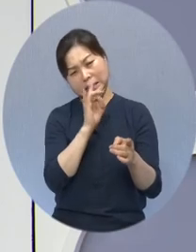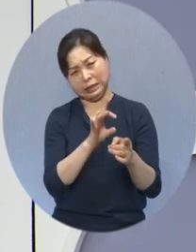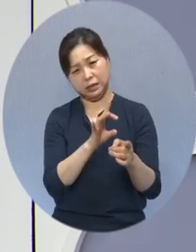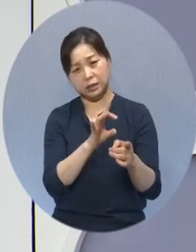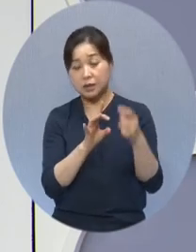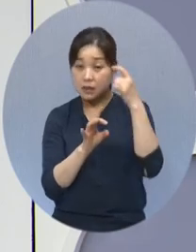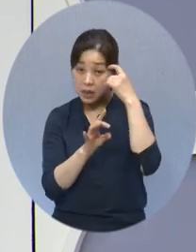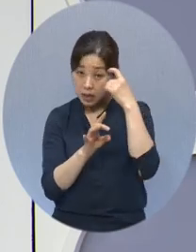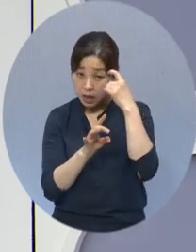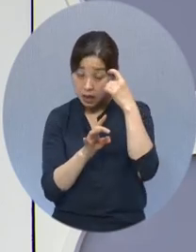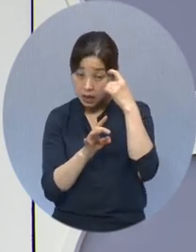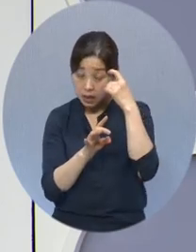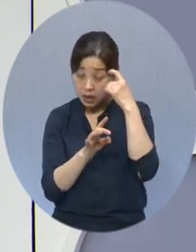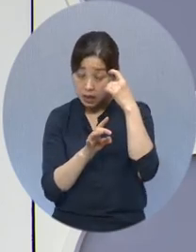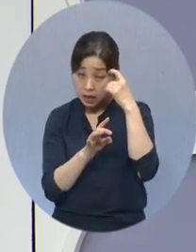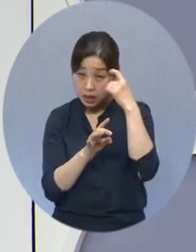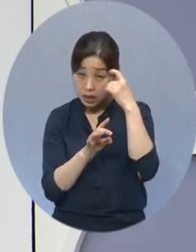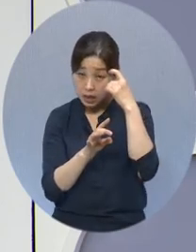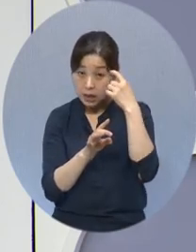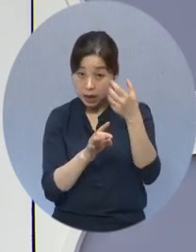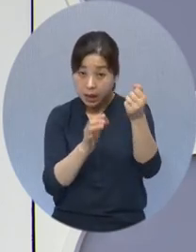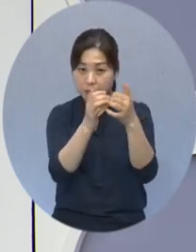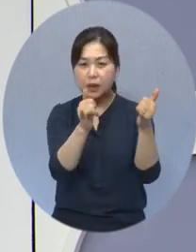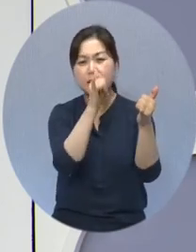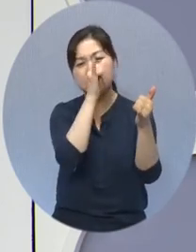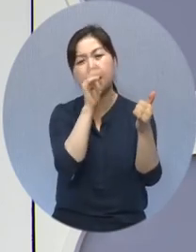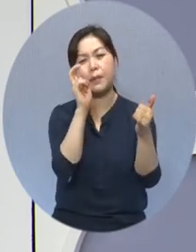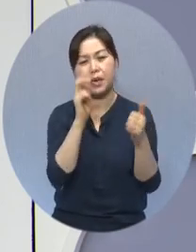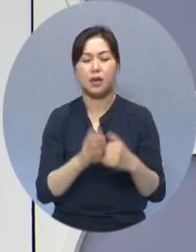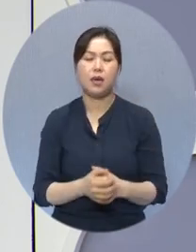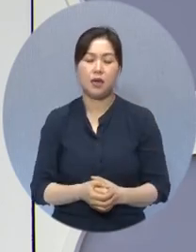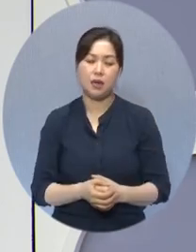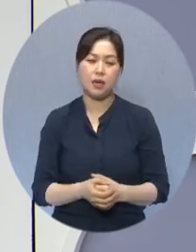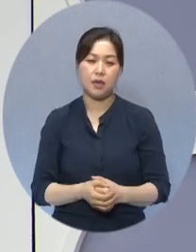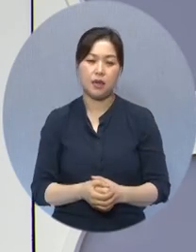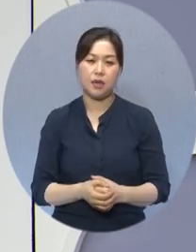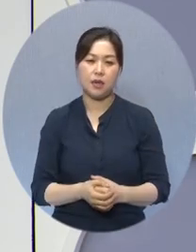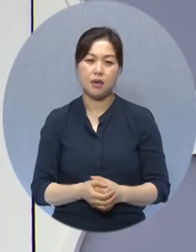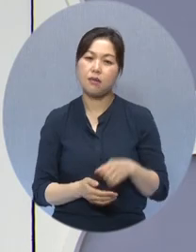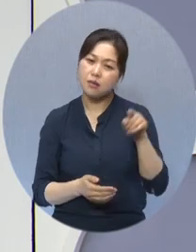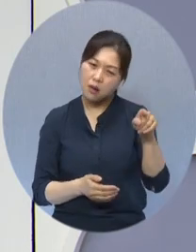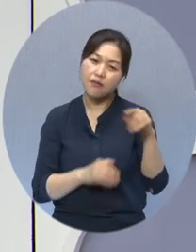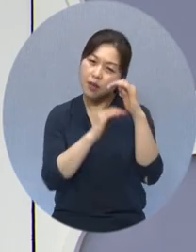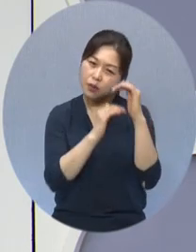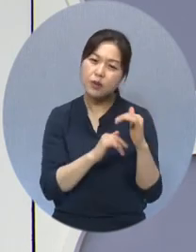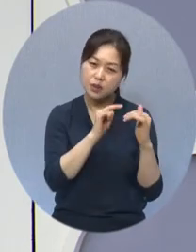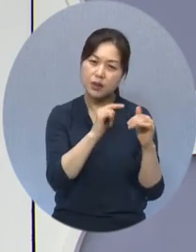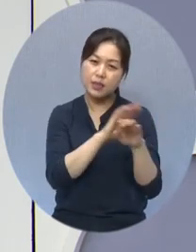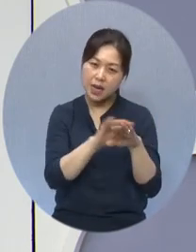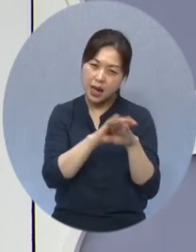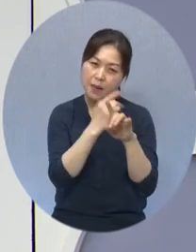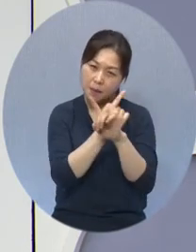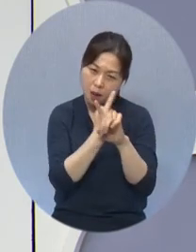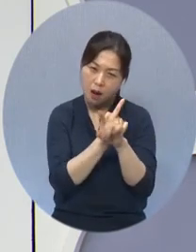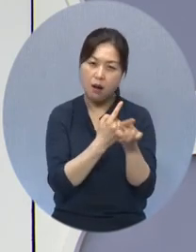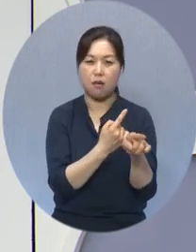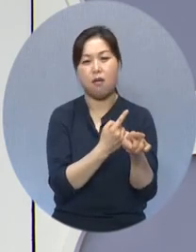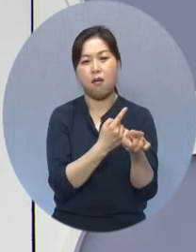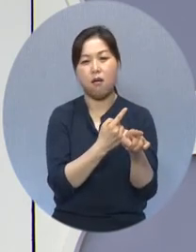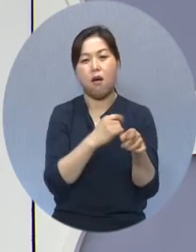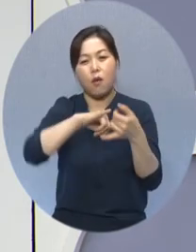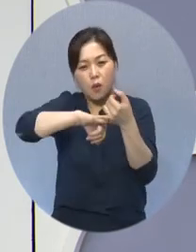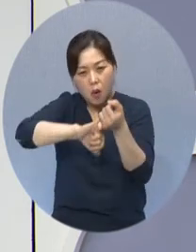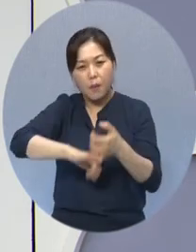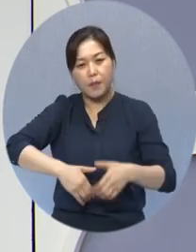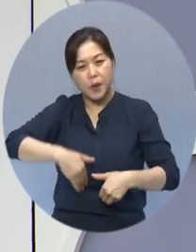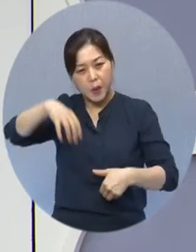된다라는 어떤 여론도 있고 그래요. 예. 그런 부분도 좀 보완해서 어떻게 하면 좀 꼭